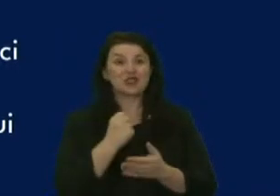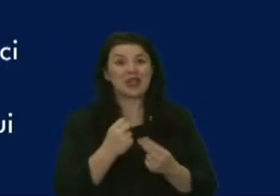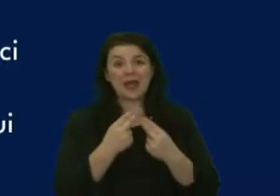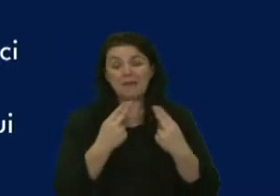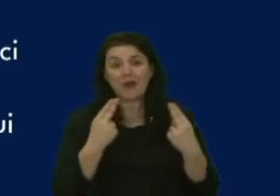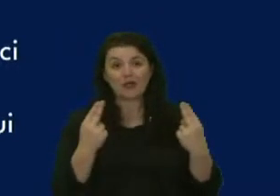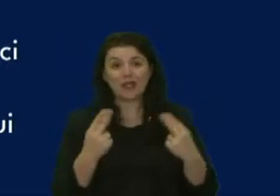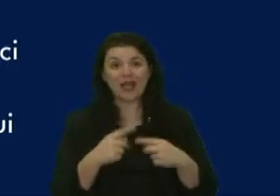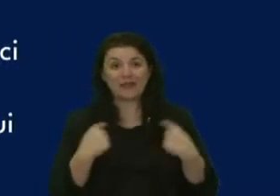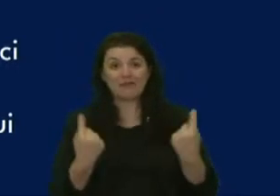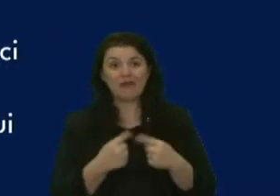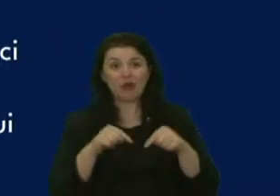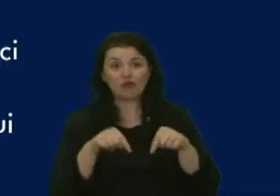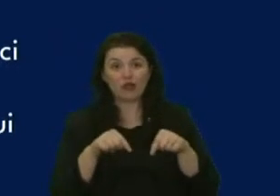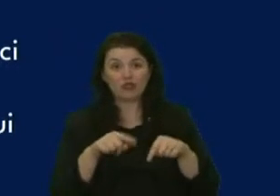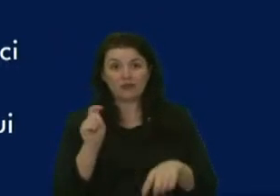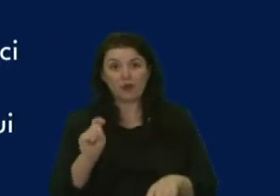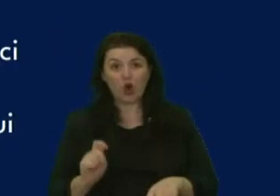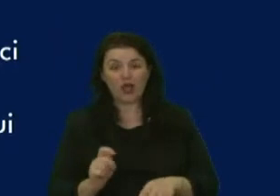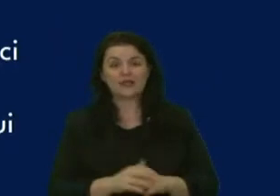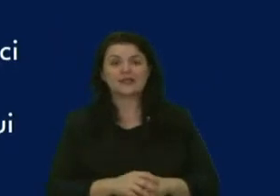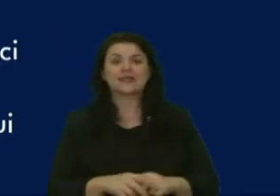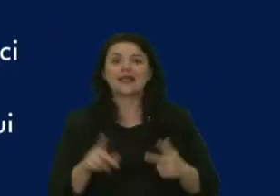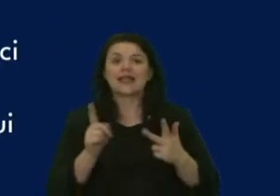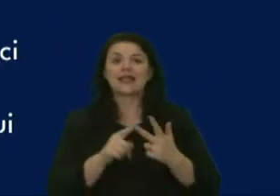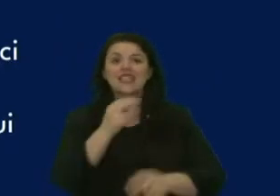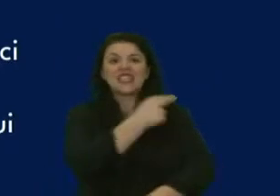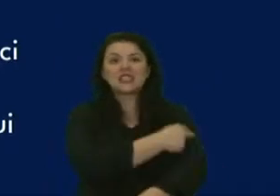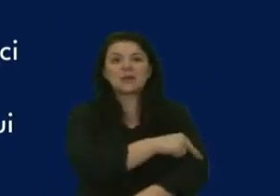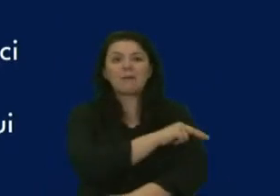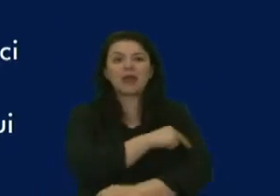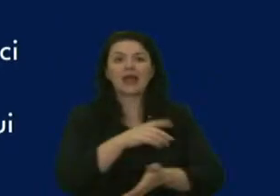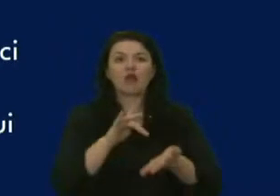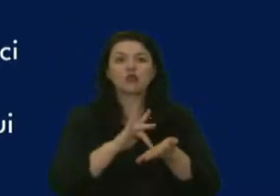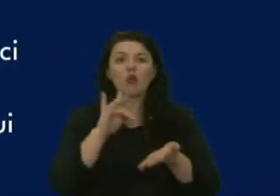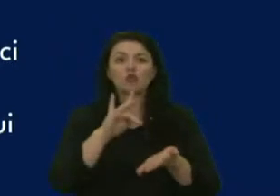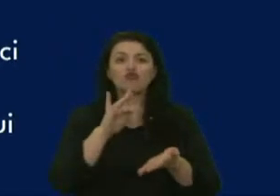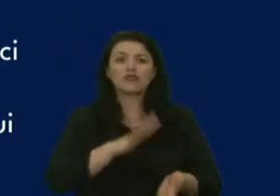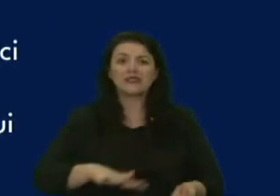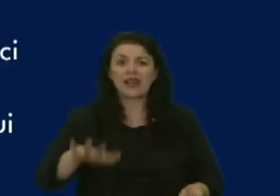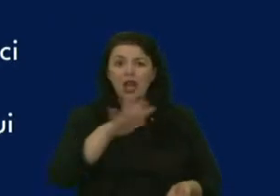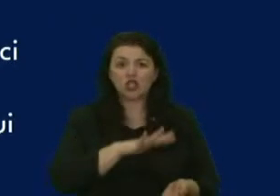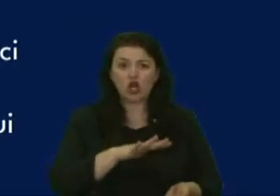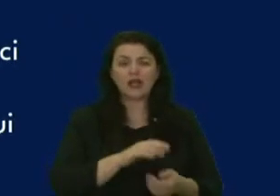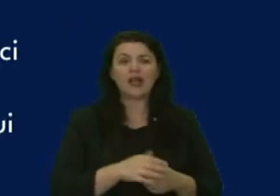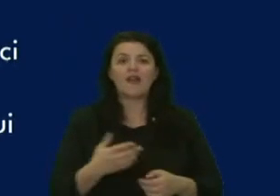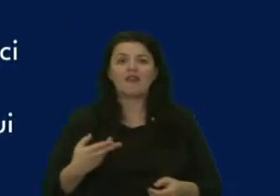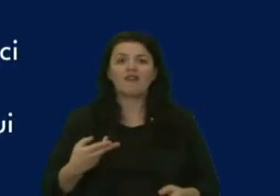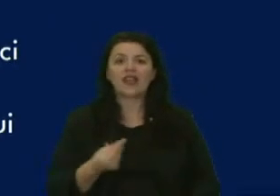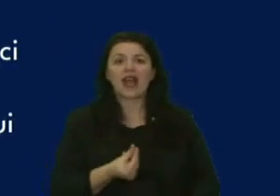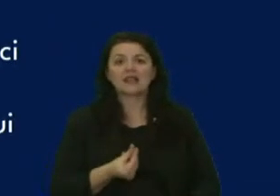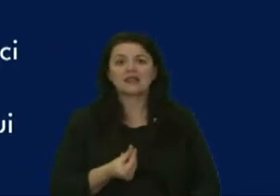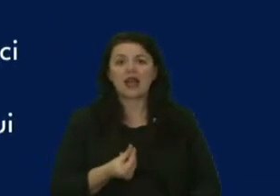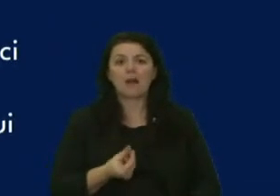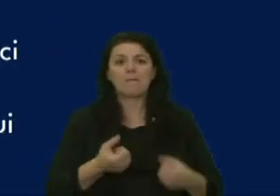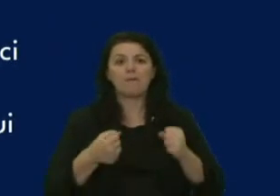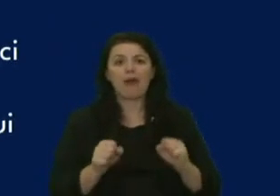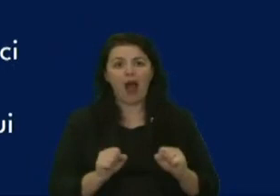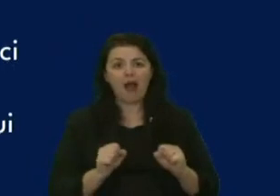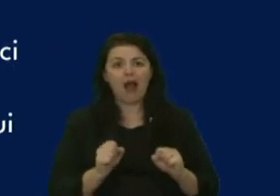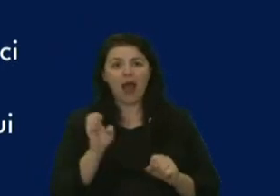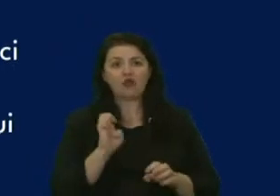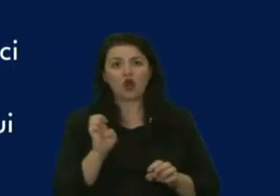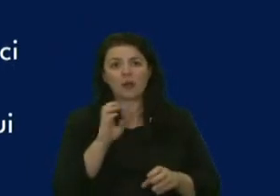pentru pentru pentru acest proiect spitalul Regional de Urgență un proiect finanțat de banca Europeană de